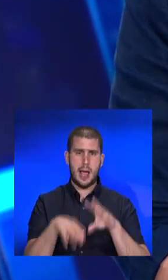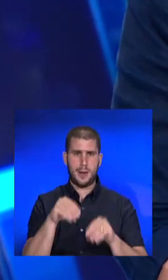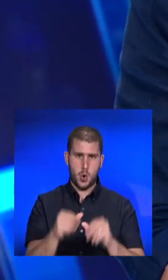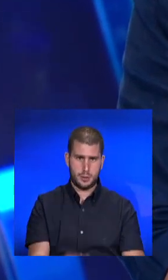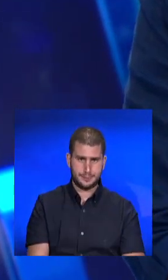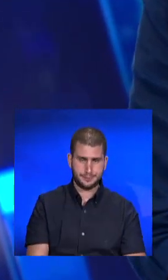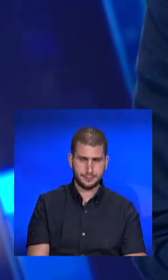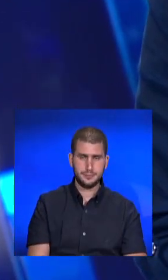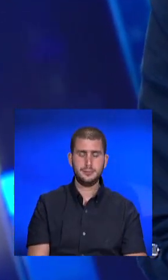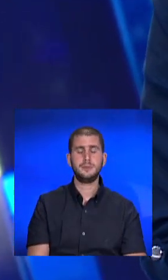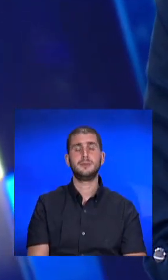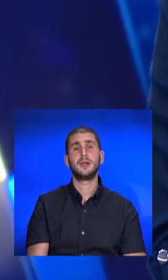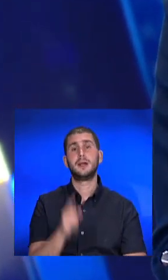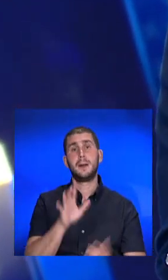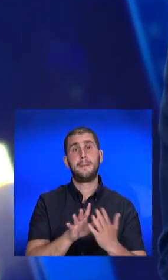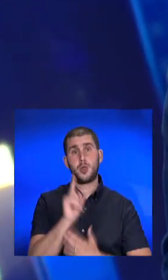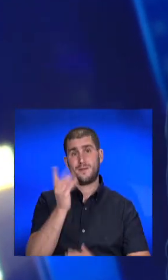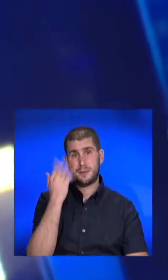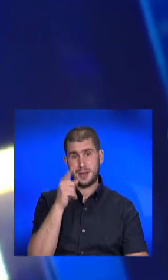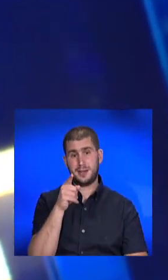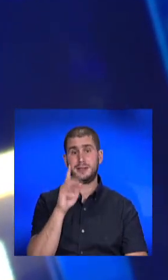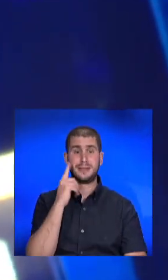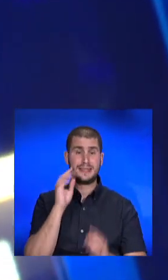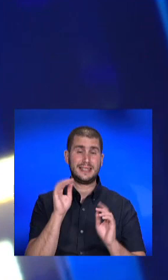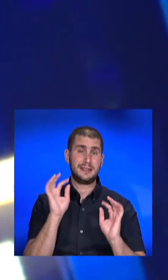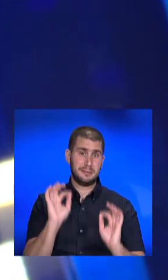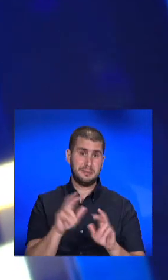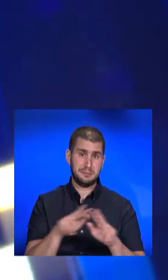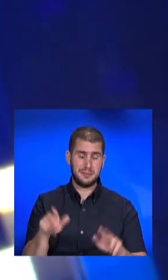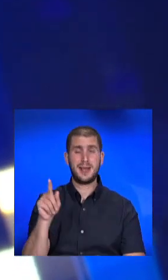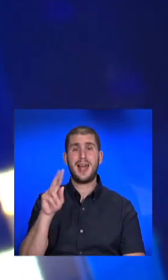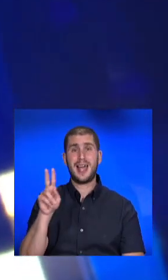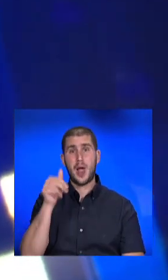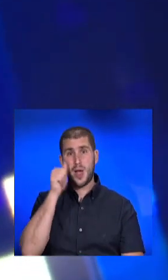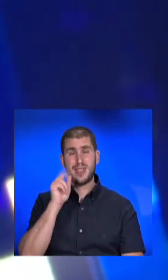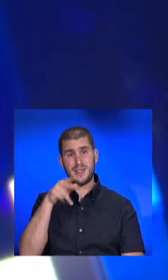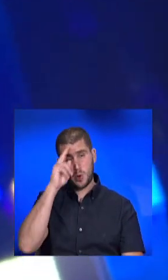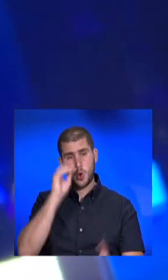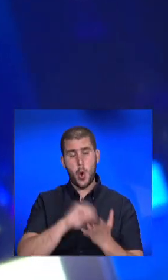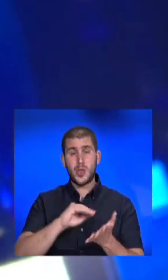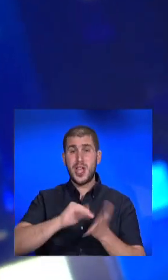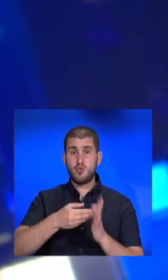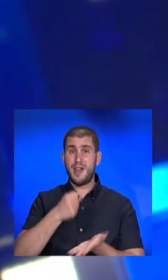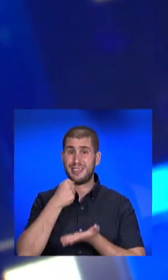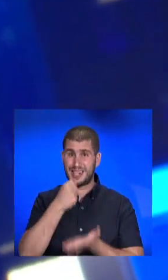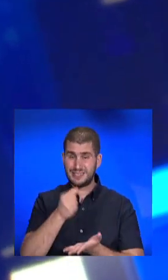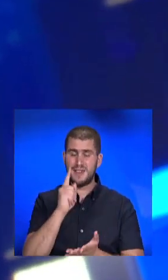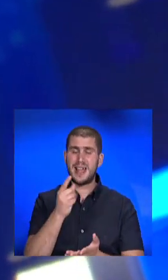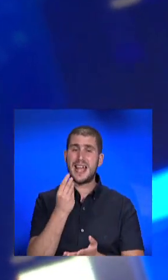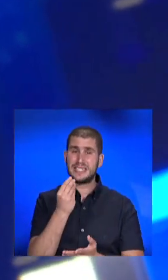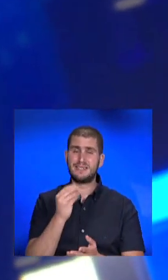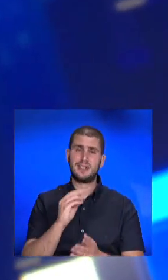עכשיו. אגב, בנובמבר, בתסריט ריאלי, שבו הליכוד וכחול לבן עדיין לא הצליחו לאשר תקציב, אבל הכסף לישיבות כבר